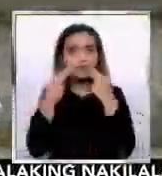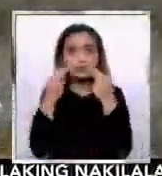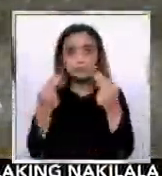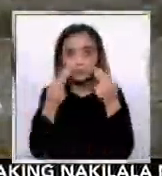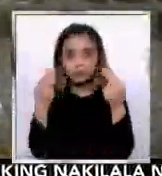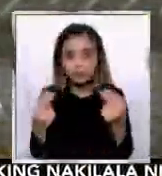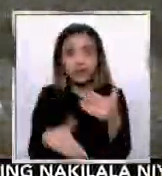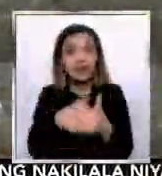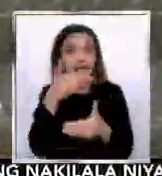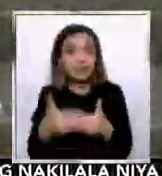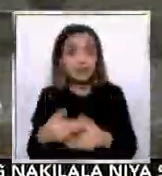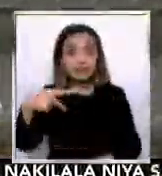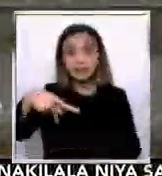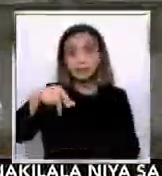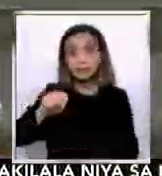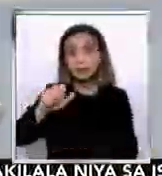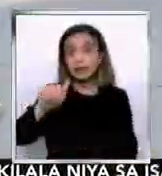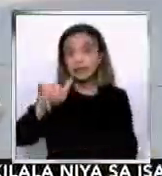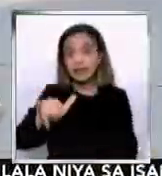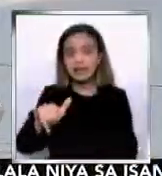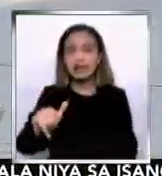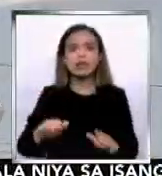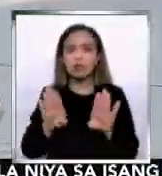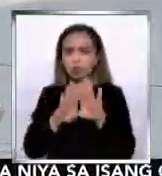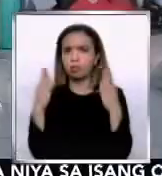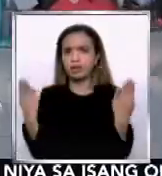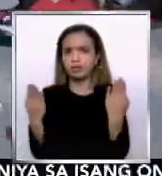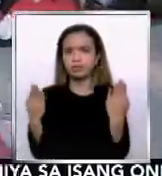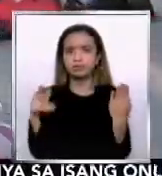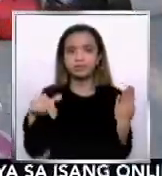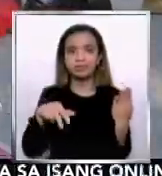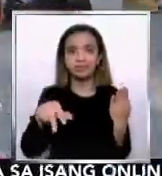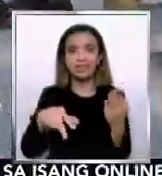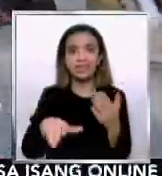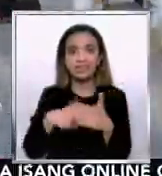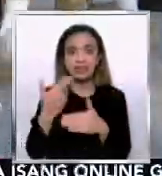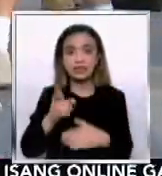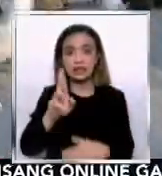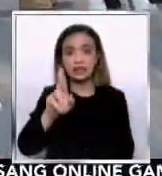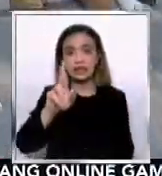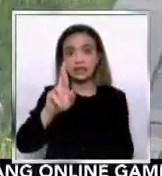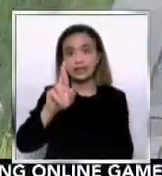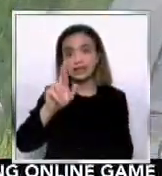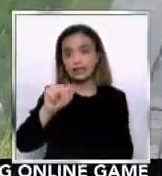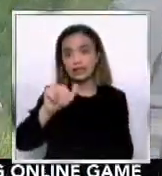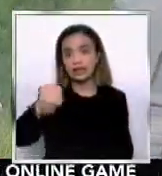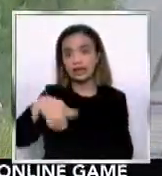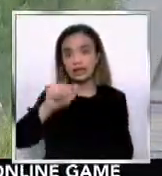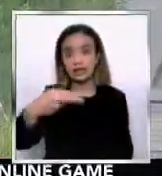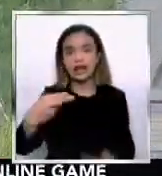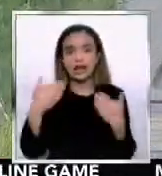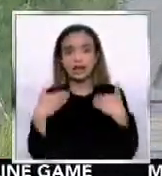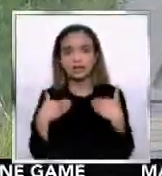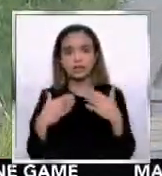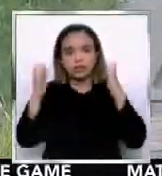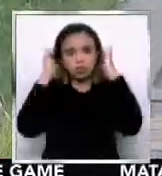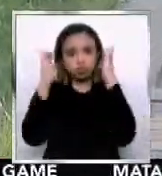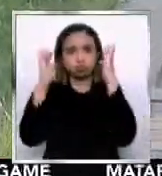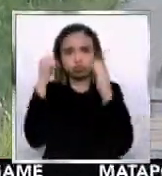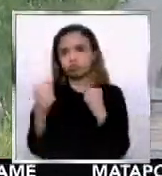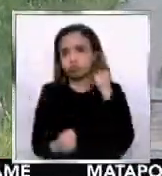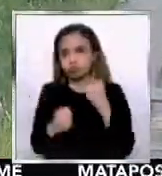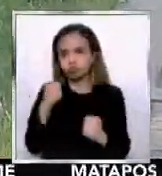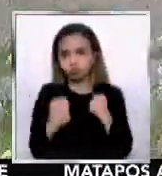City bukas din sa mga namamasyal. Sa Raa Sulaiman Park, may mga todo hataw sa Zumba. May mga nag-jog at bike naman sa